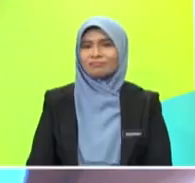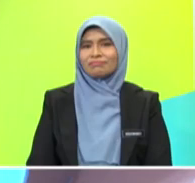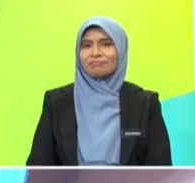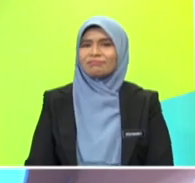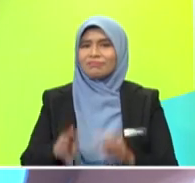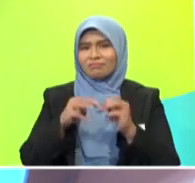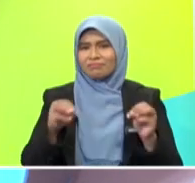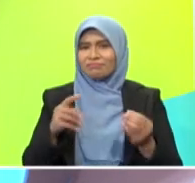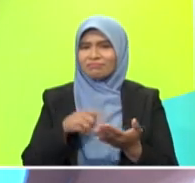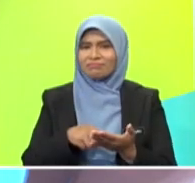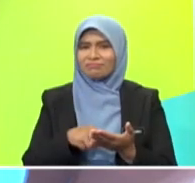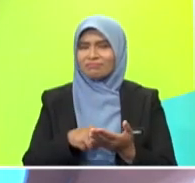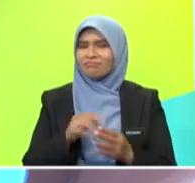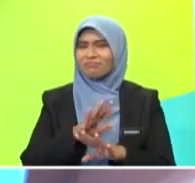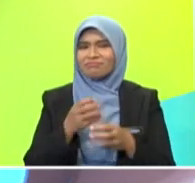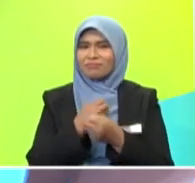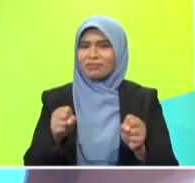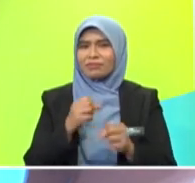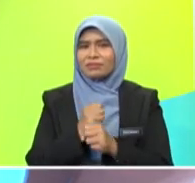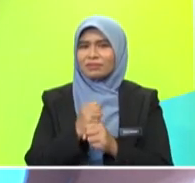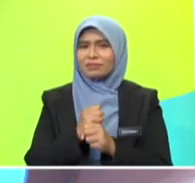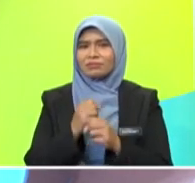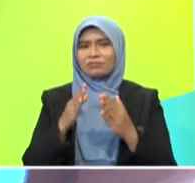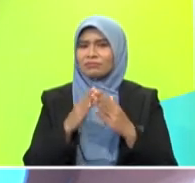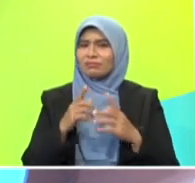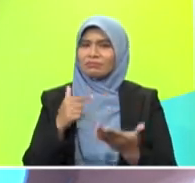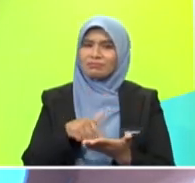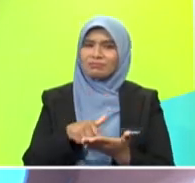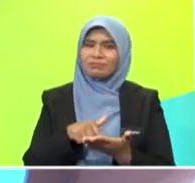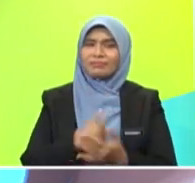ini tidak menyiapkan kerjasama lagi